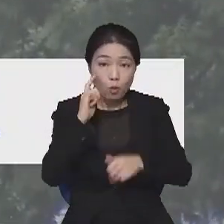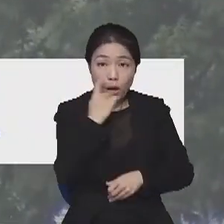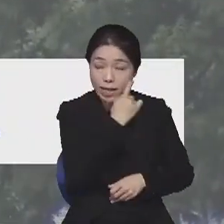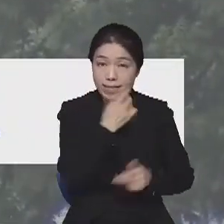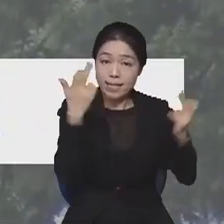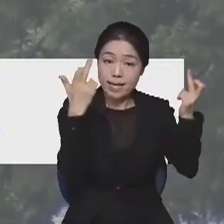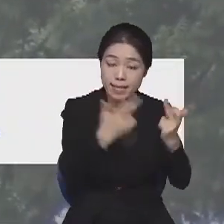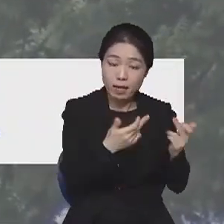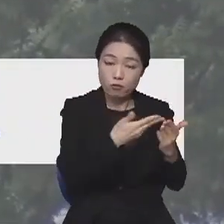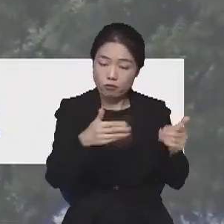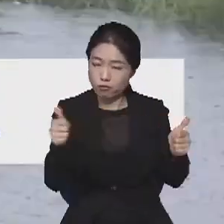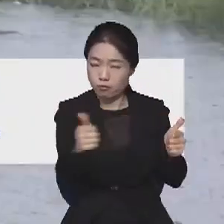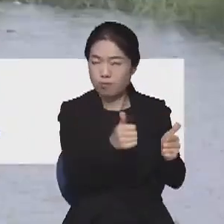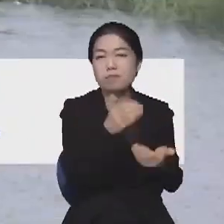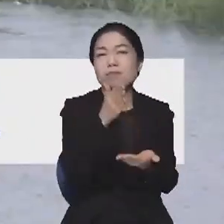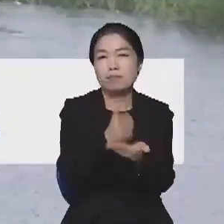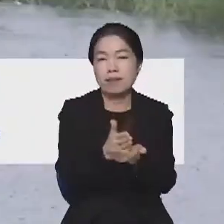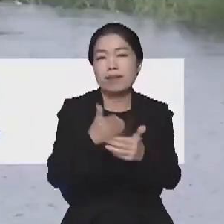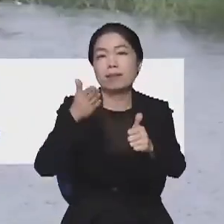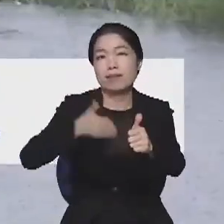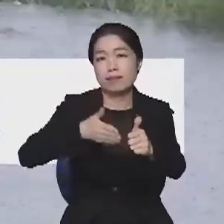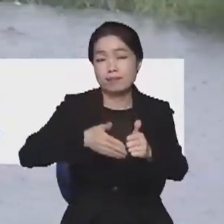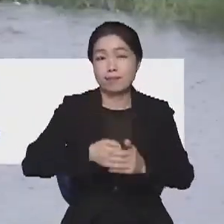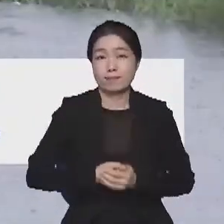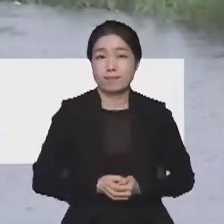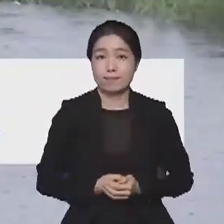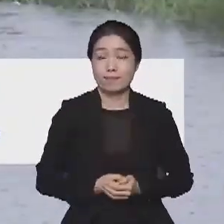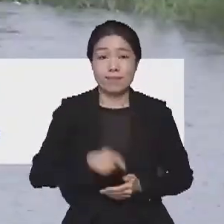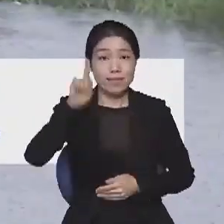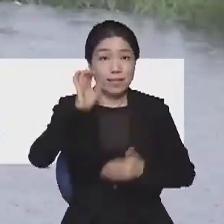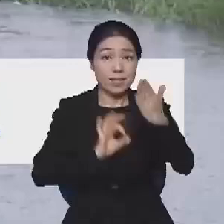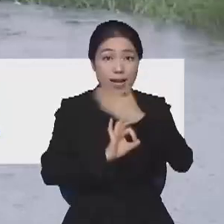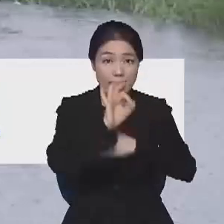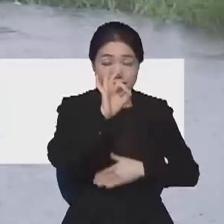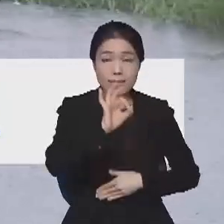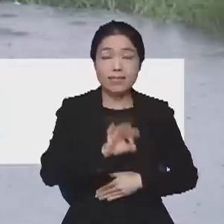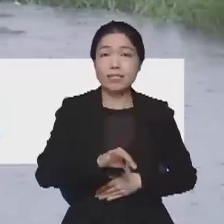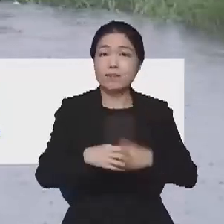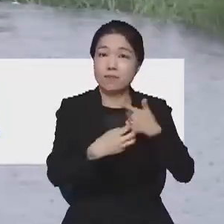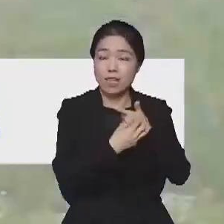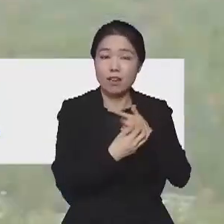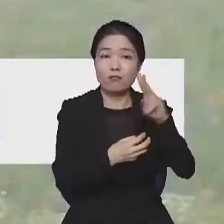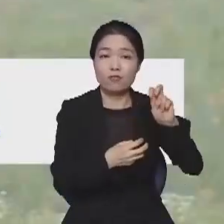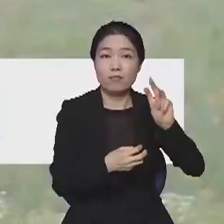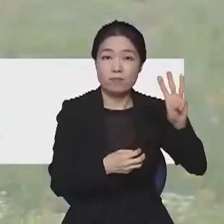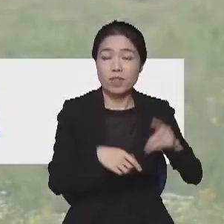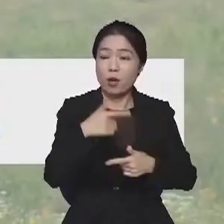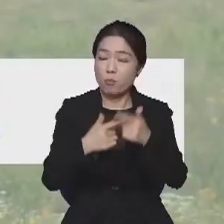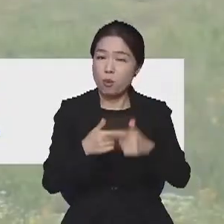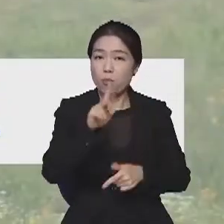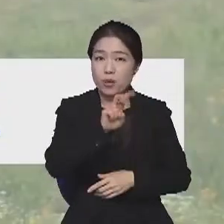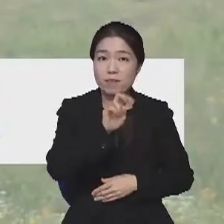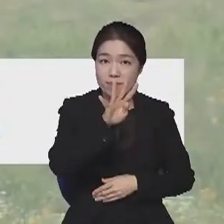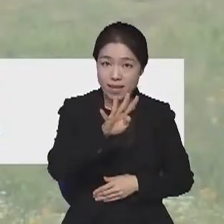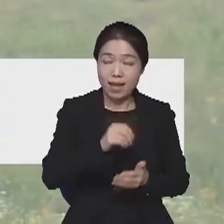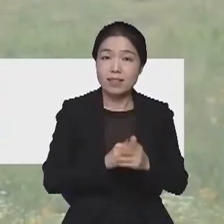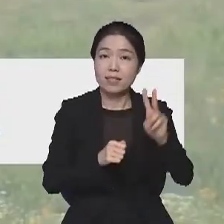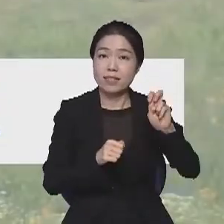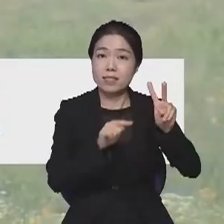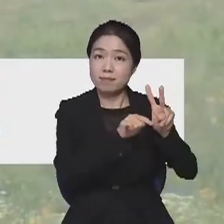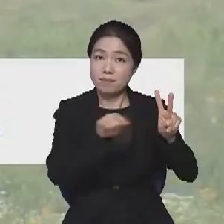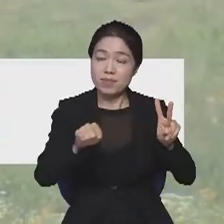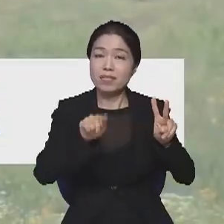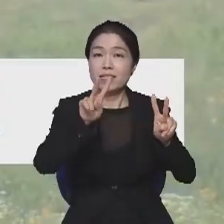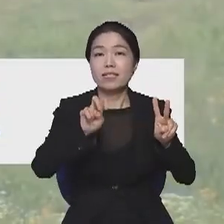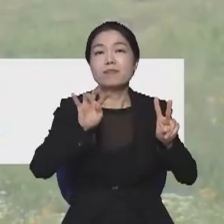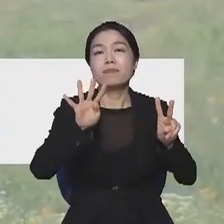계곡이나 하천변 출입을 금지할 것을 당부했습니다. 내일 아침 최저 기온은 나주 23도, 목포 24도 등